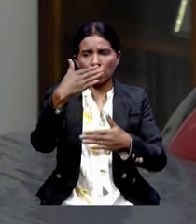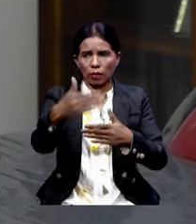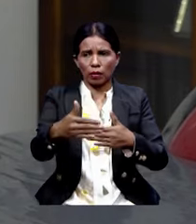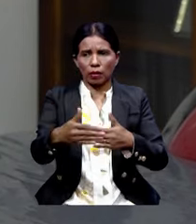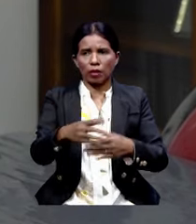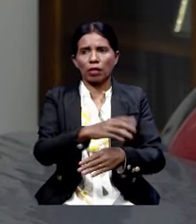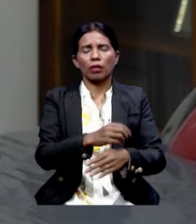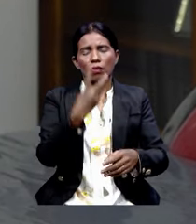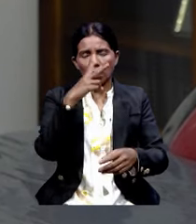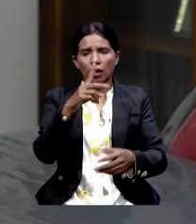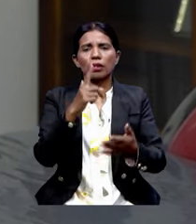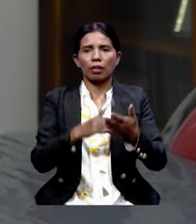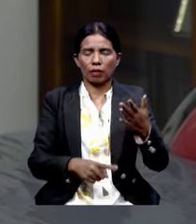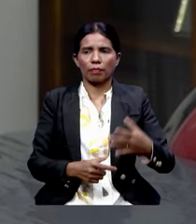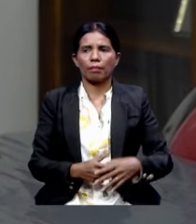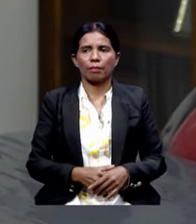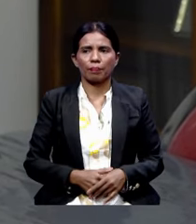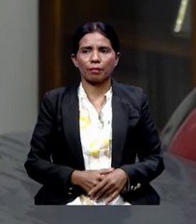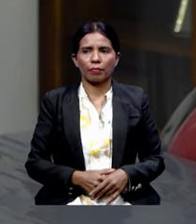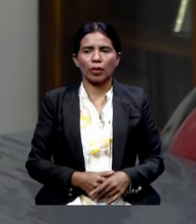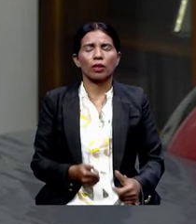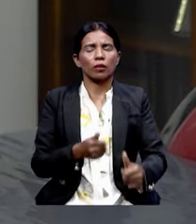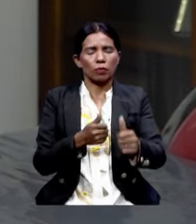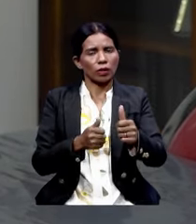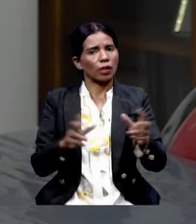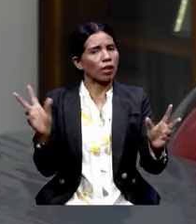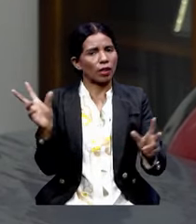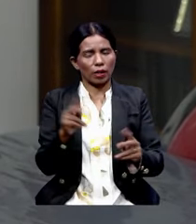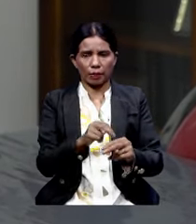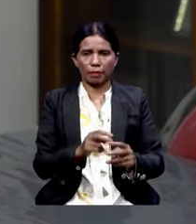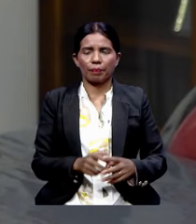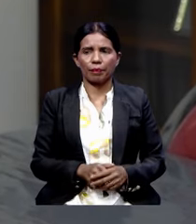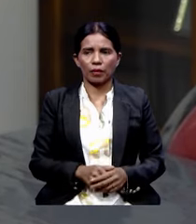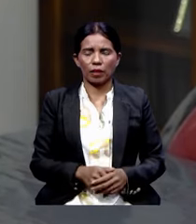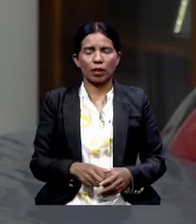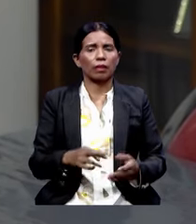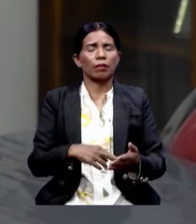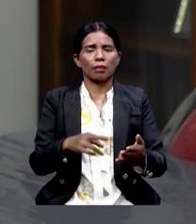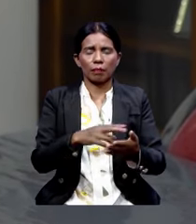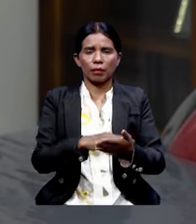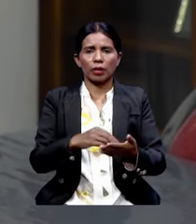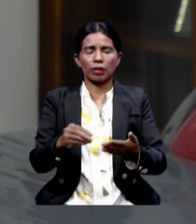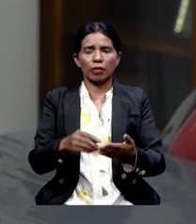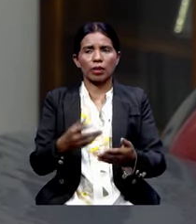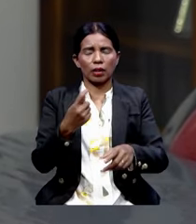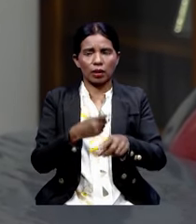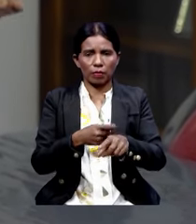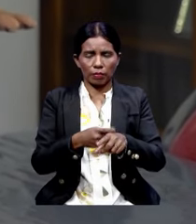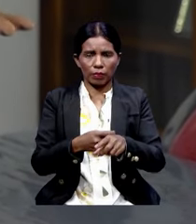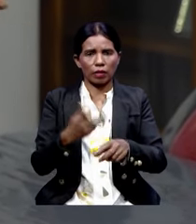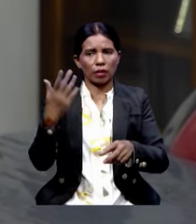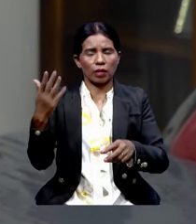ba prova atu hare. Prense dunika lai. Prova dunika lai. Mai be ia momentu